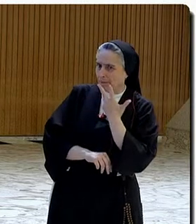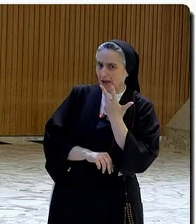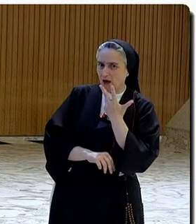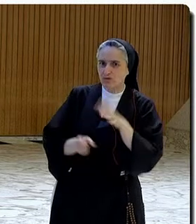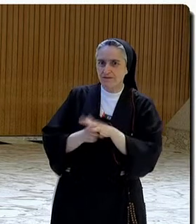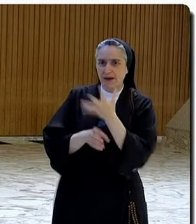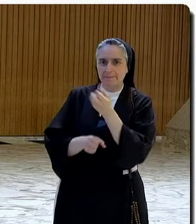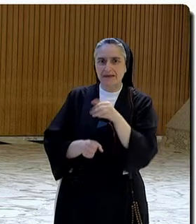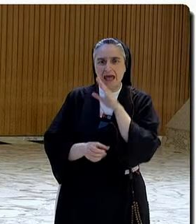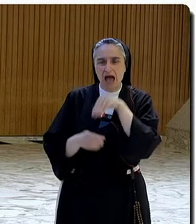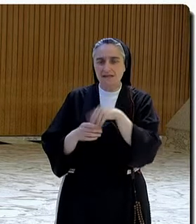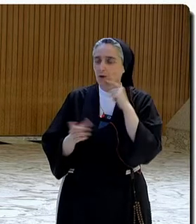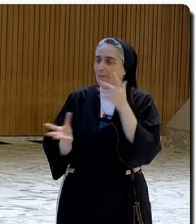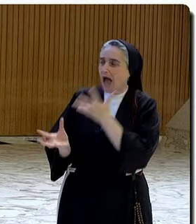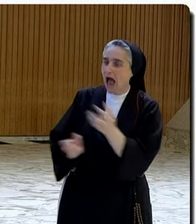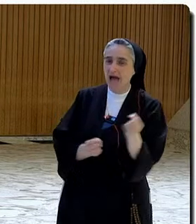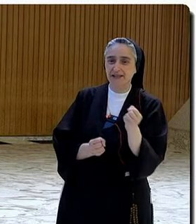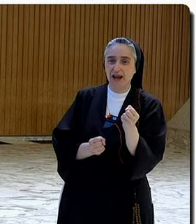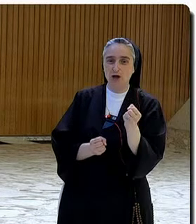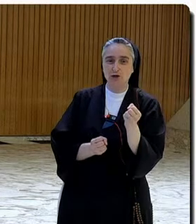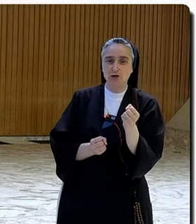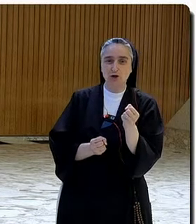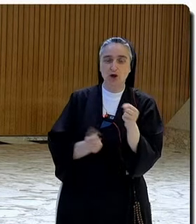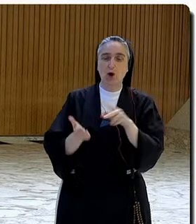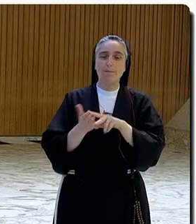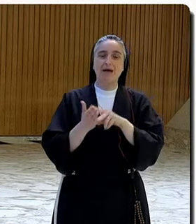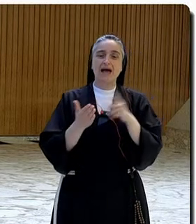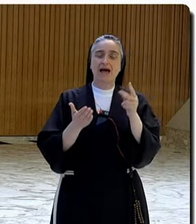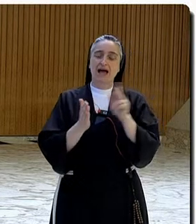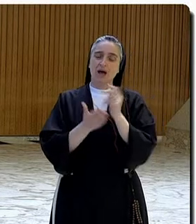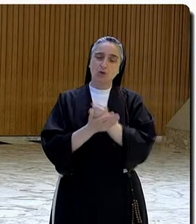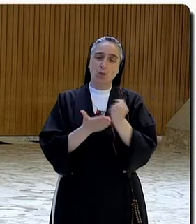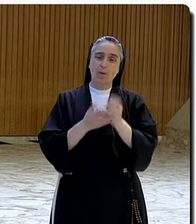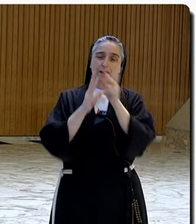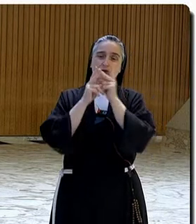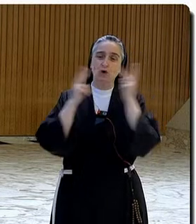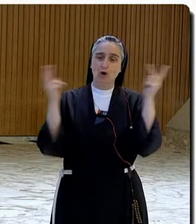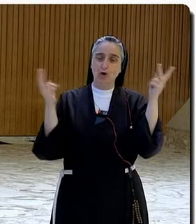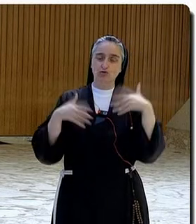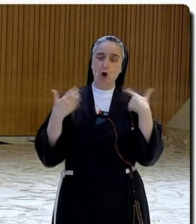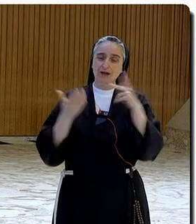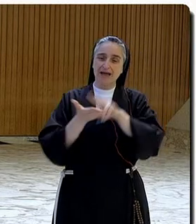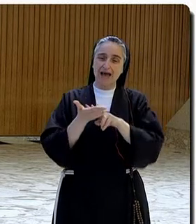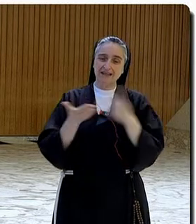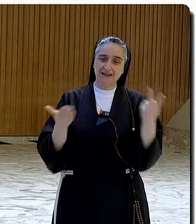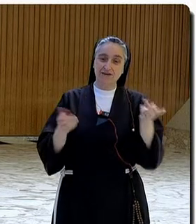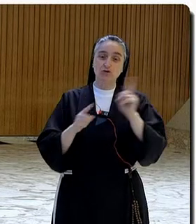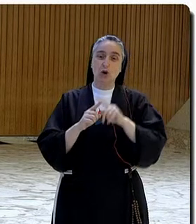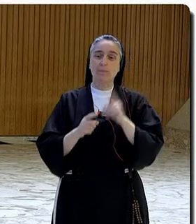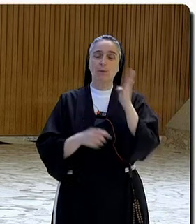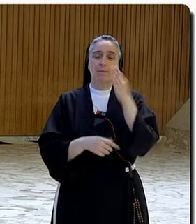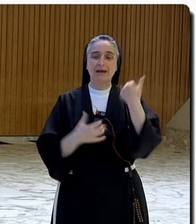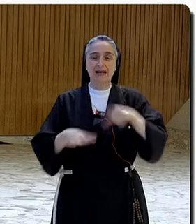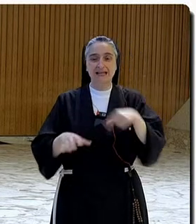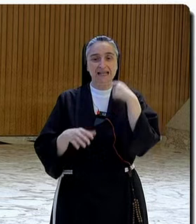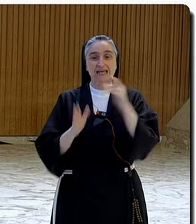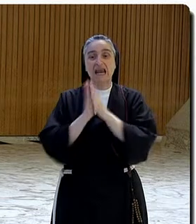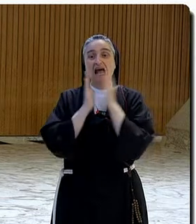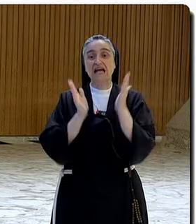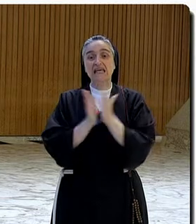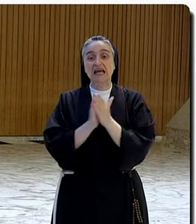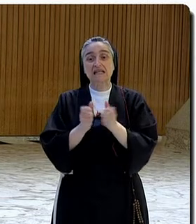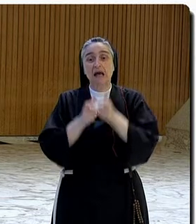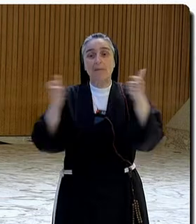scritto Papa Francesco in Evangelium Gaudium e come affermato già da Papa Benedetto XVI. La Chiesa non